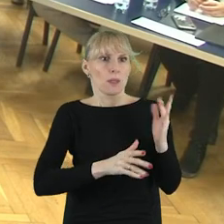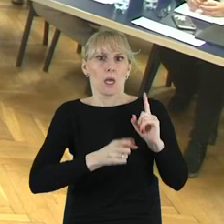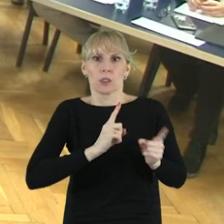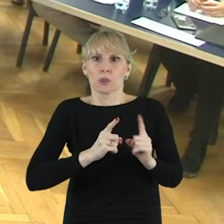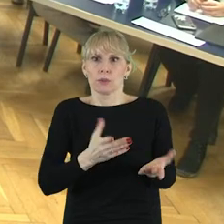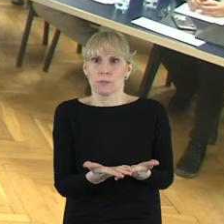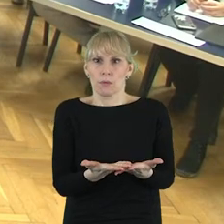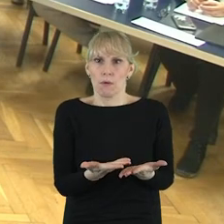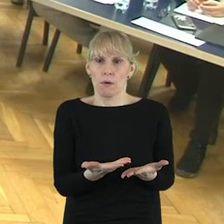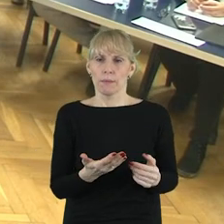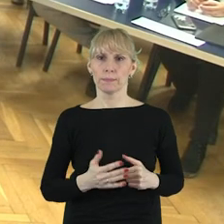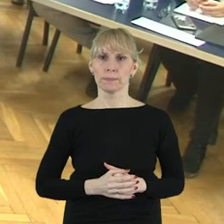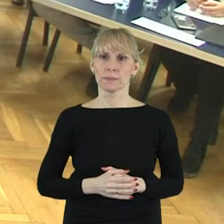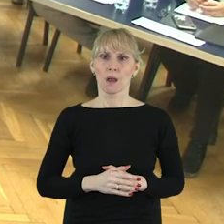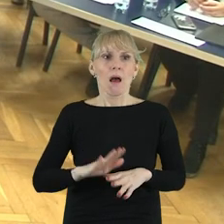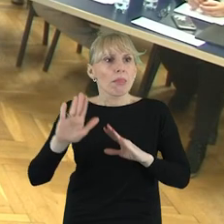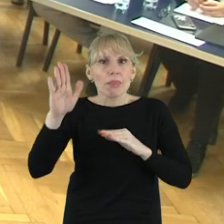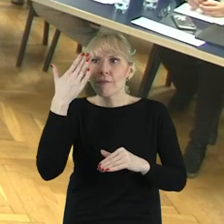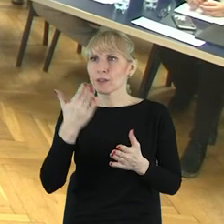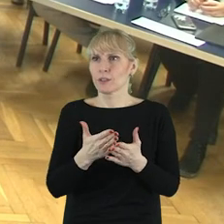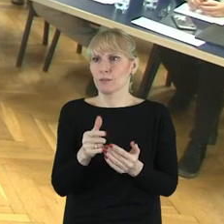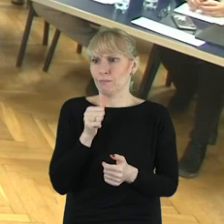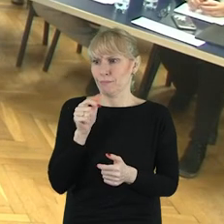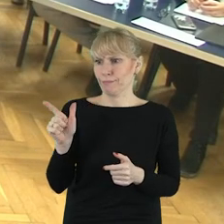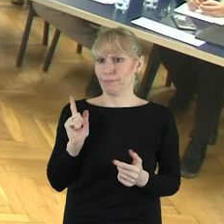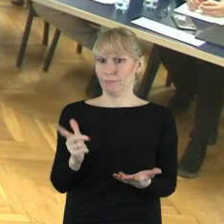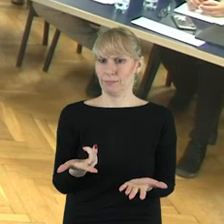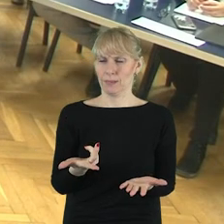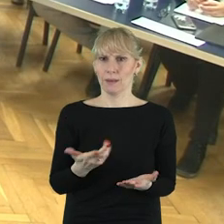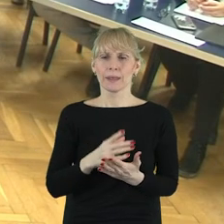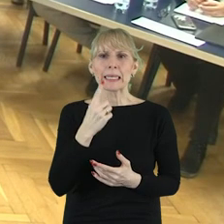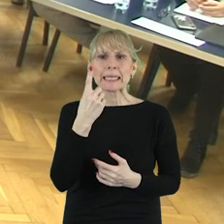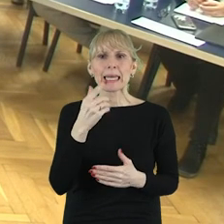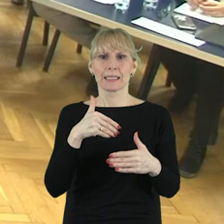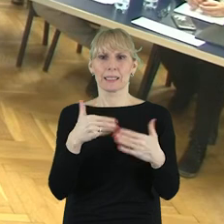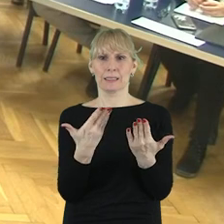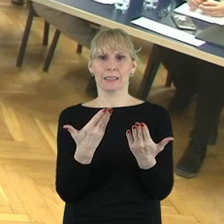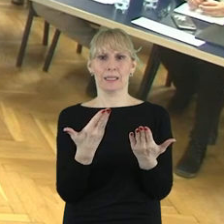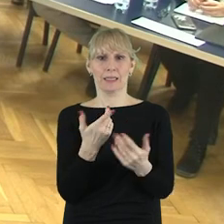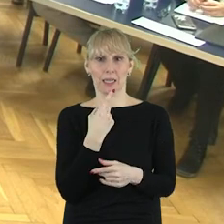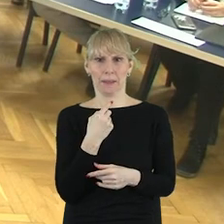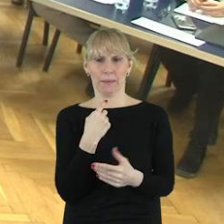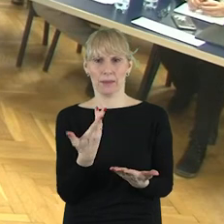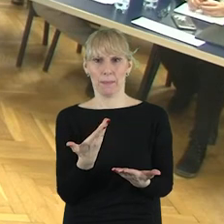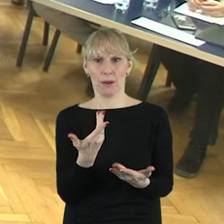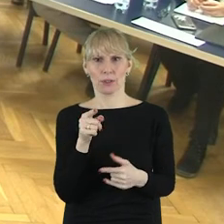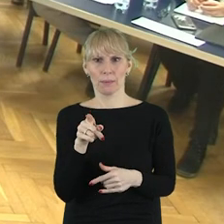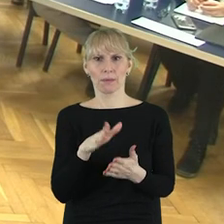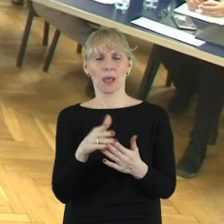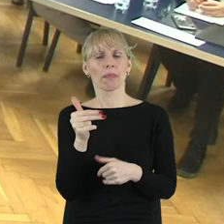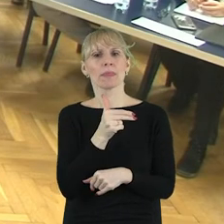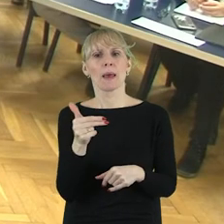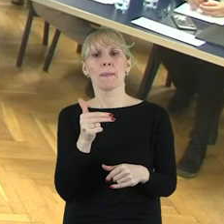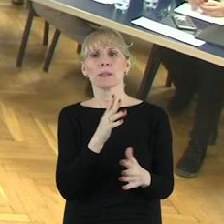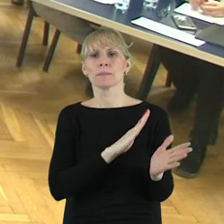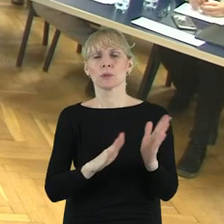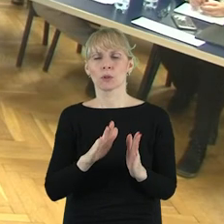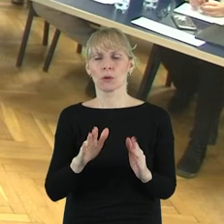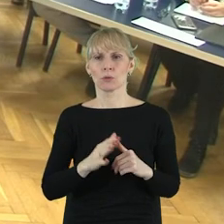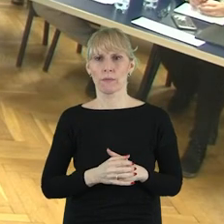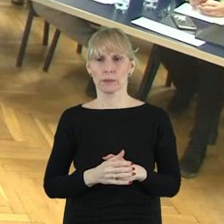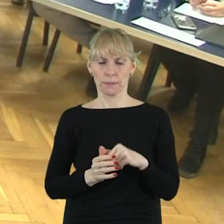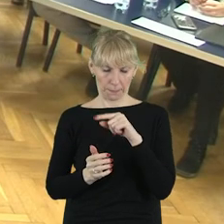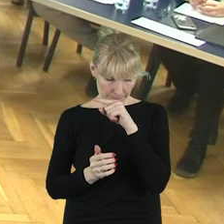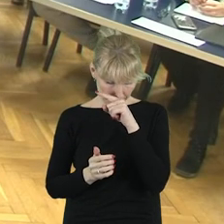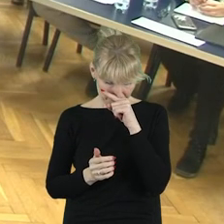dowiedzieli dopiero, a szkoda, że dopiero przedwczoraj. W związku z tym jeden dzień jest za mało, żeby ten temat rzeczywiście przygotować, bo mogliśmy o